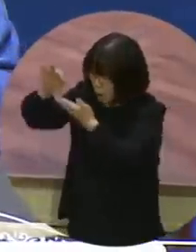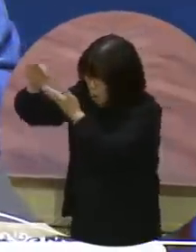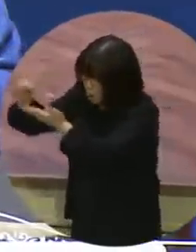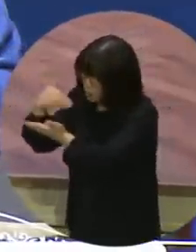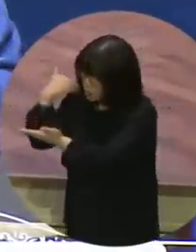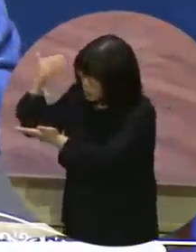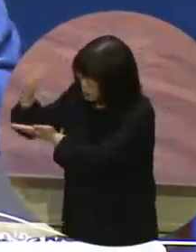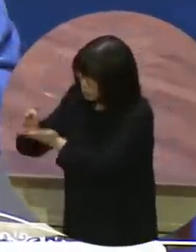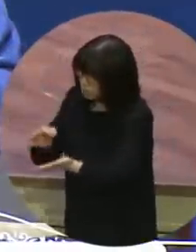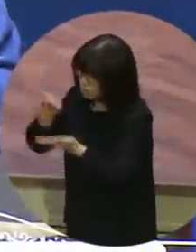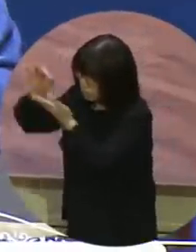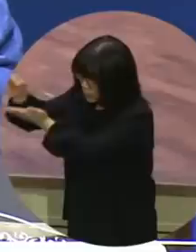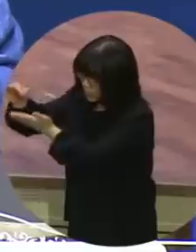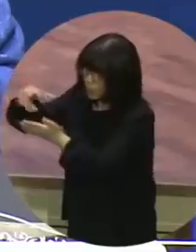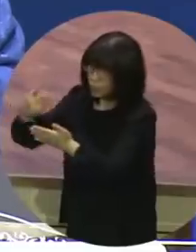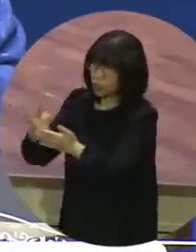있어요?